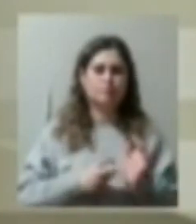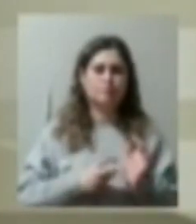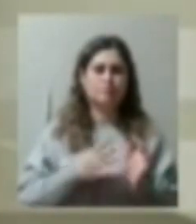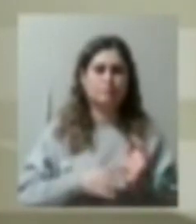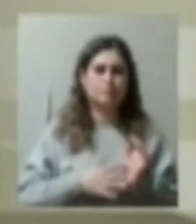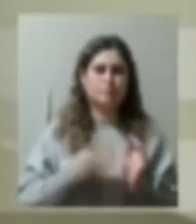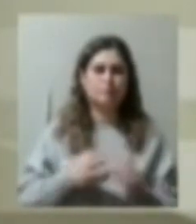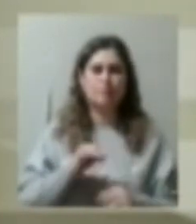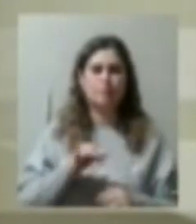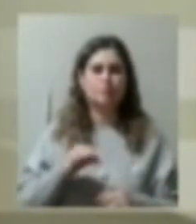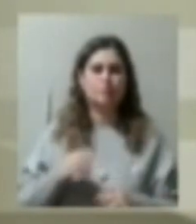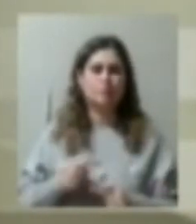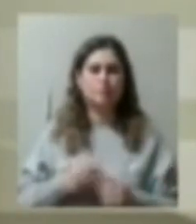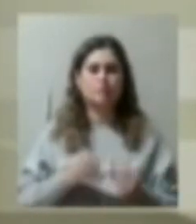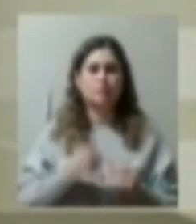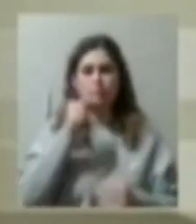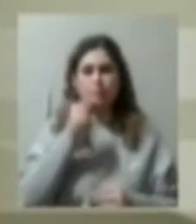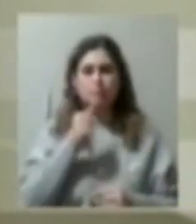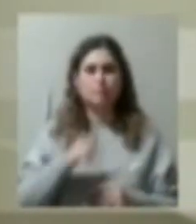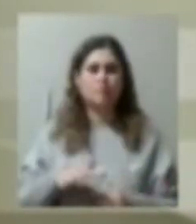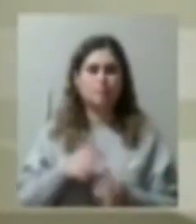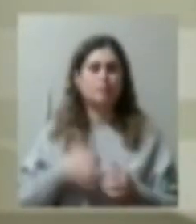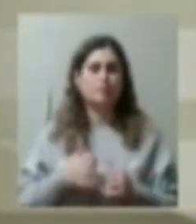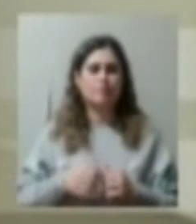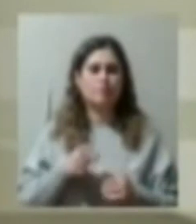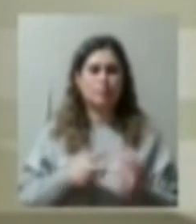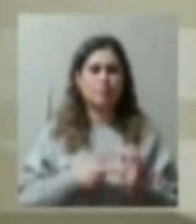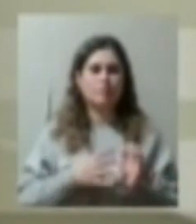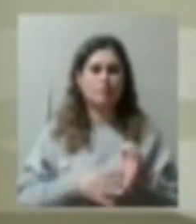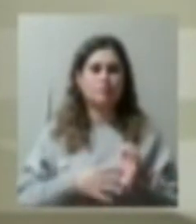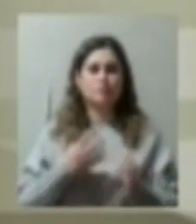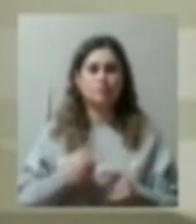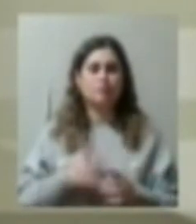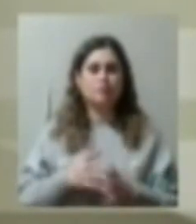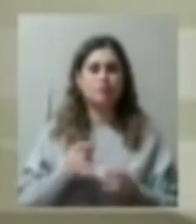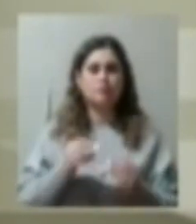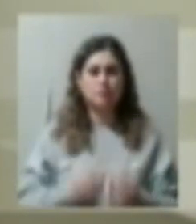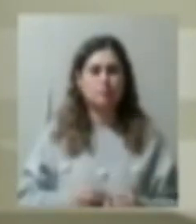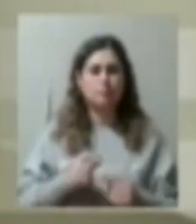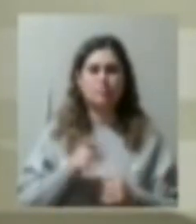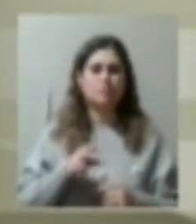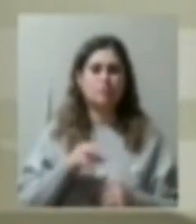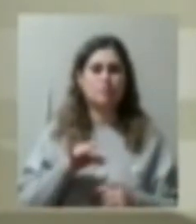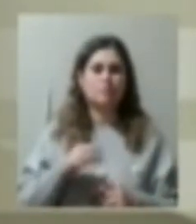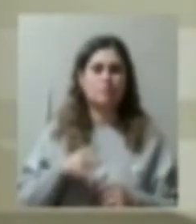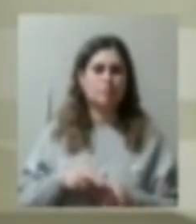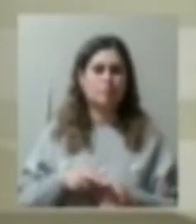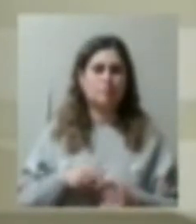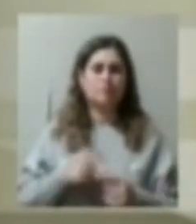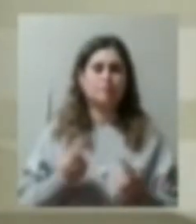1794 постанови за 10 місяців на території Херсона. 1794 – це лише за 10 місяців без листопада. Так? Звісно,